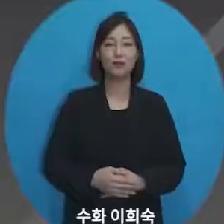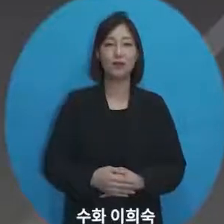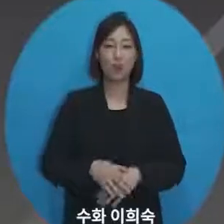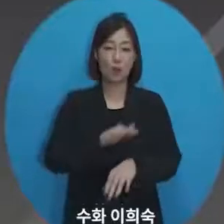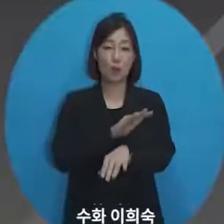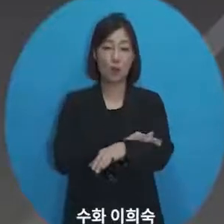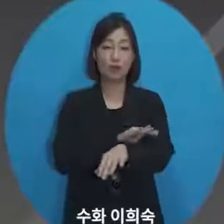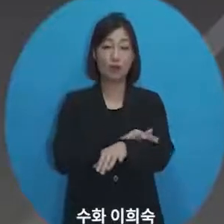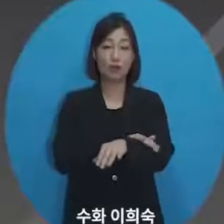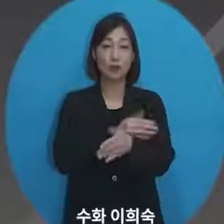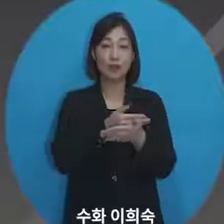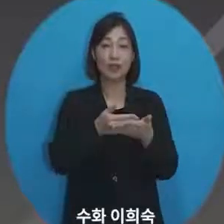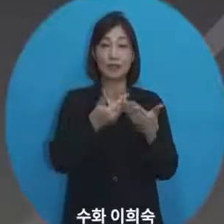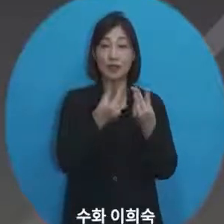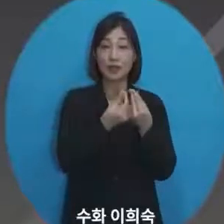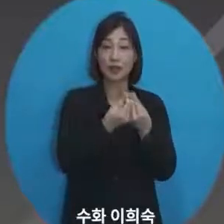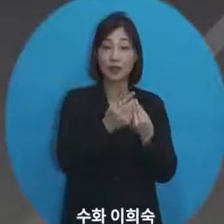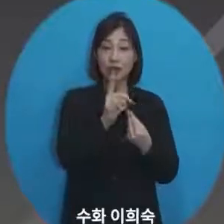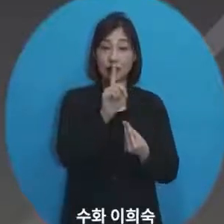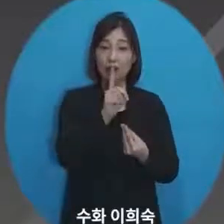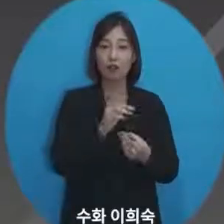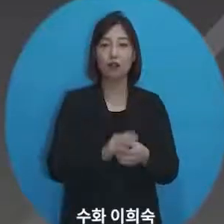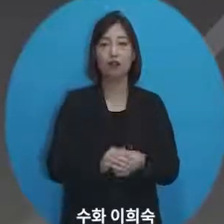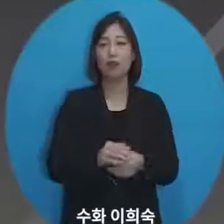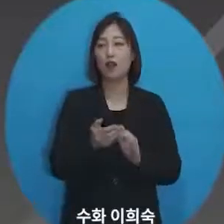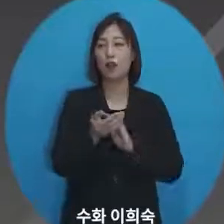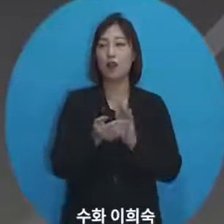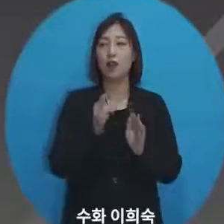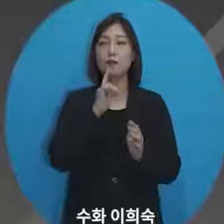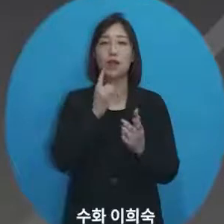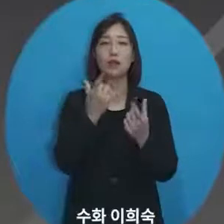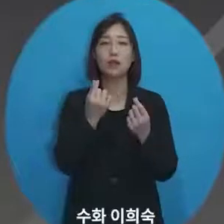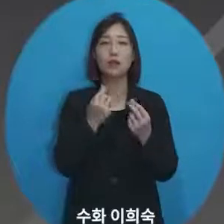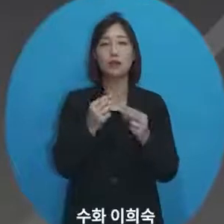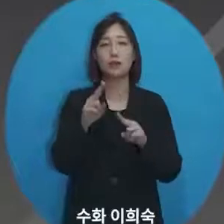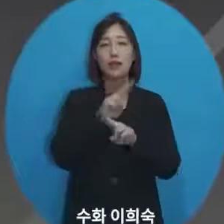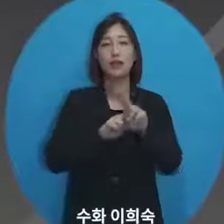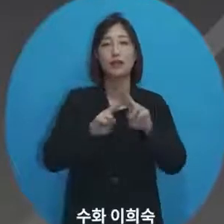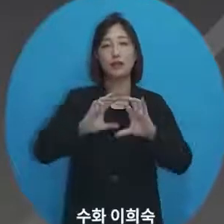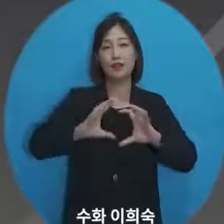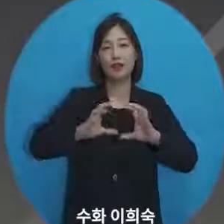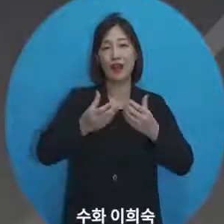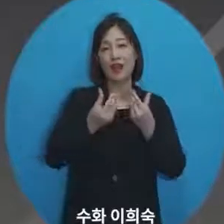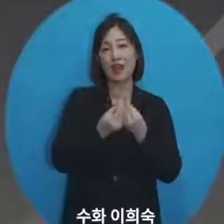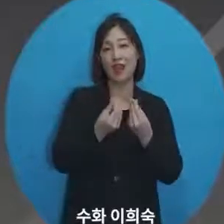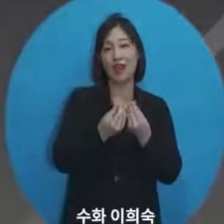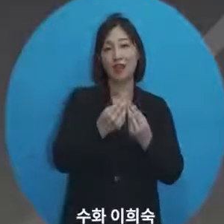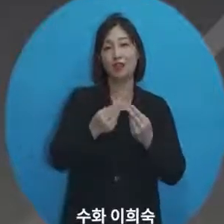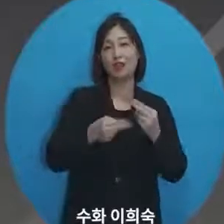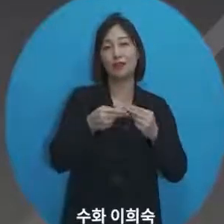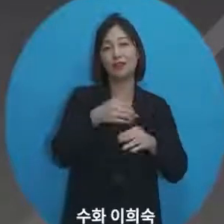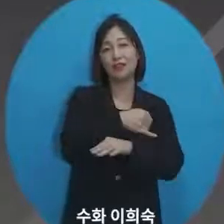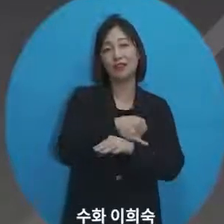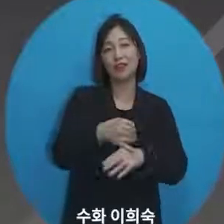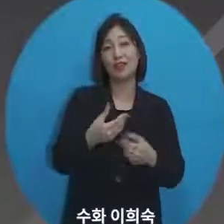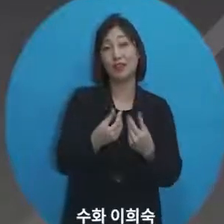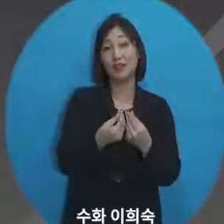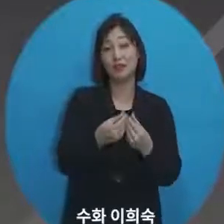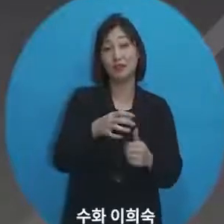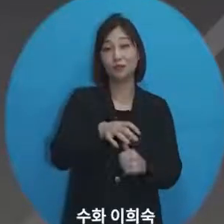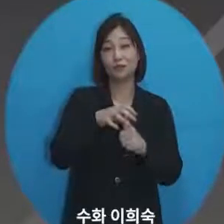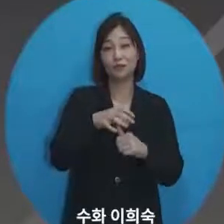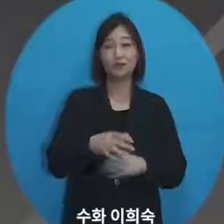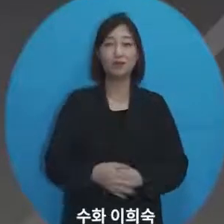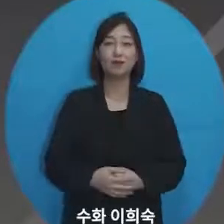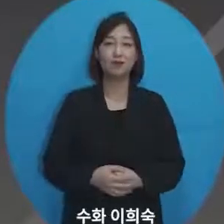되고요. 왼쪽의 사진은 네덜란드에서 그 아까 말씀드린 계단코 부분에 흰색으로